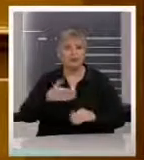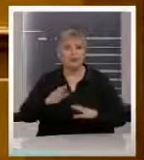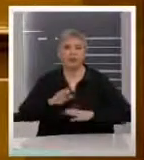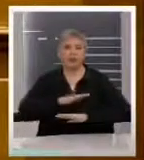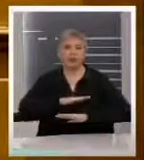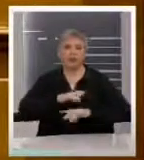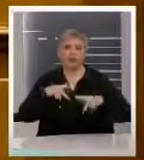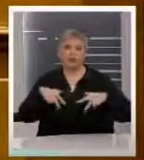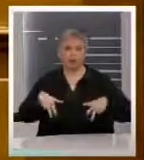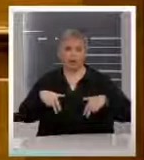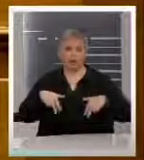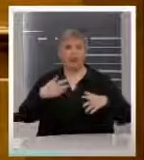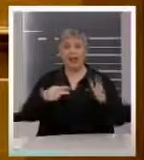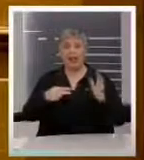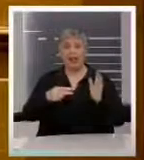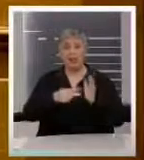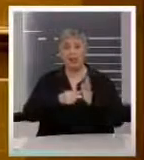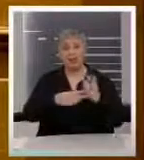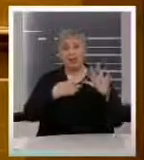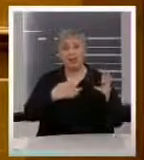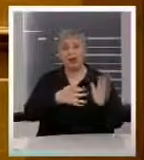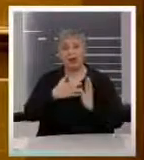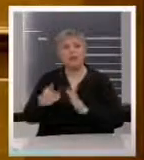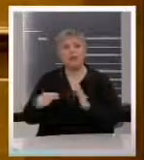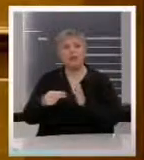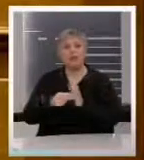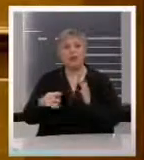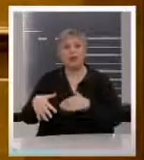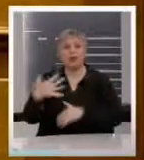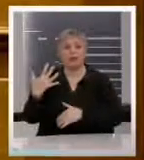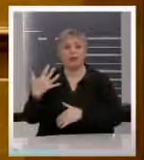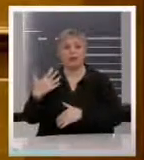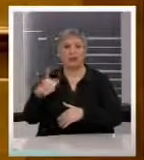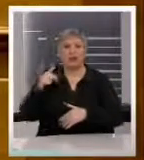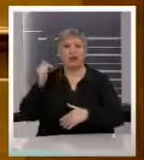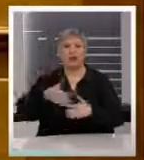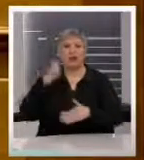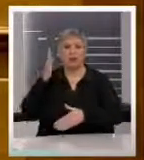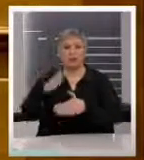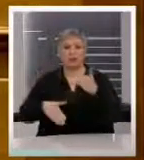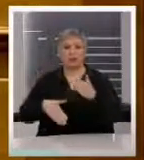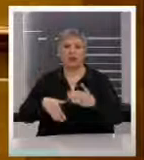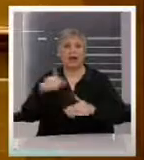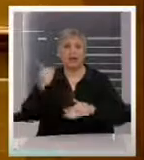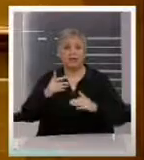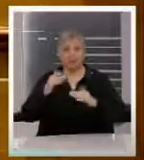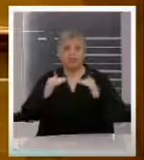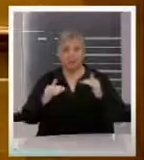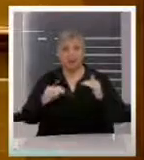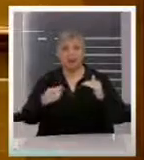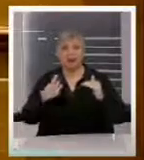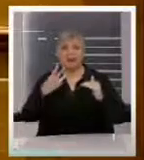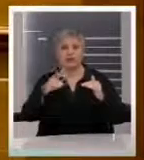Άμυνας για την περίοδο 9-15 υπερβαίνει το 50% και σε απόλυτες τιμές ξεπερνά τα 3,2 δις ευρώ.